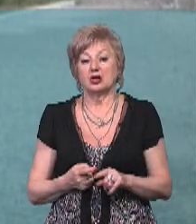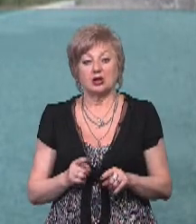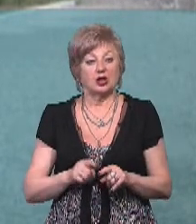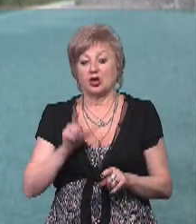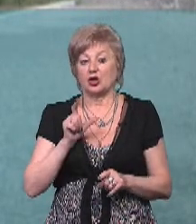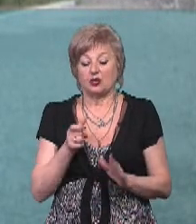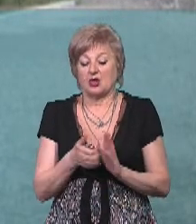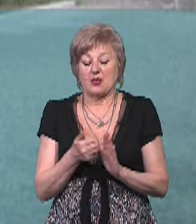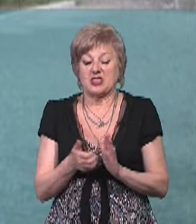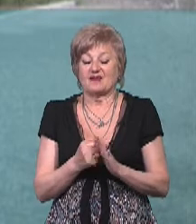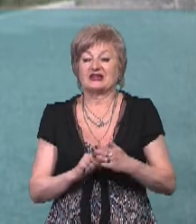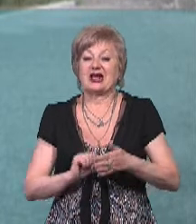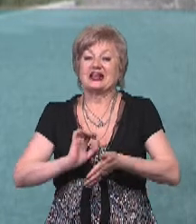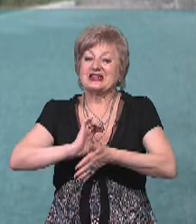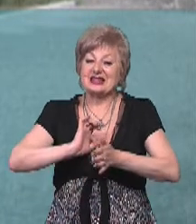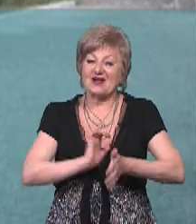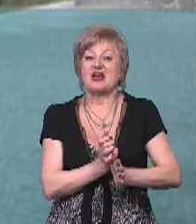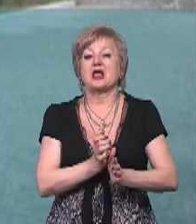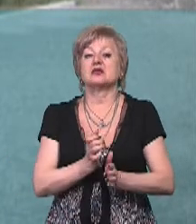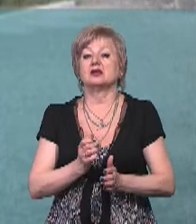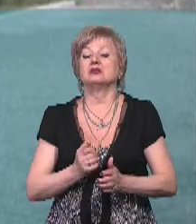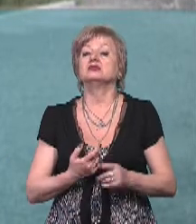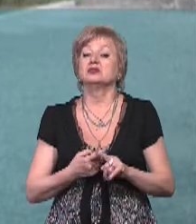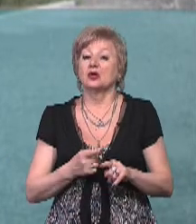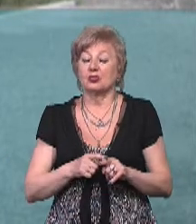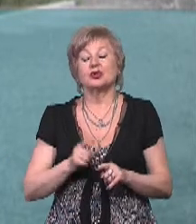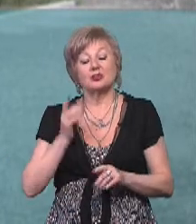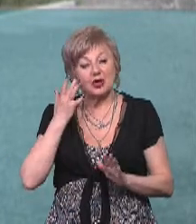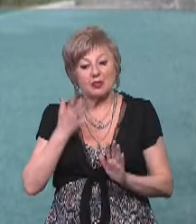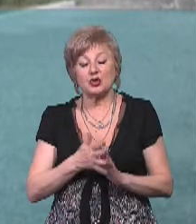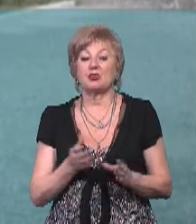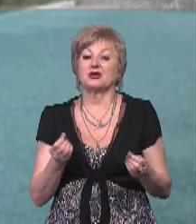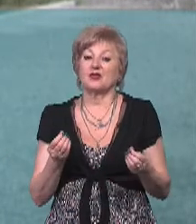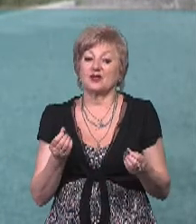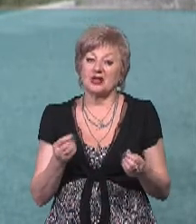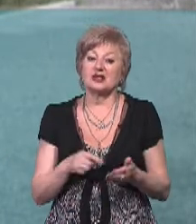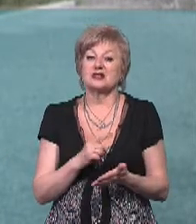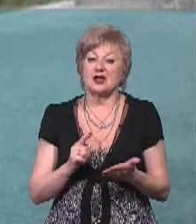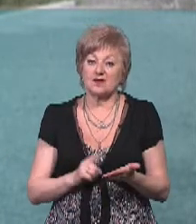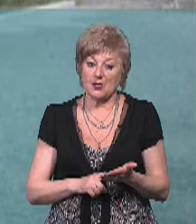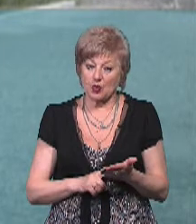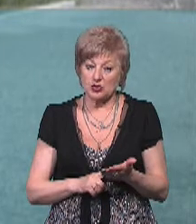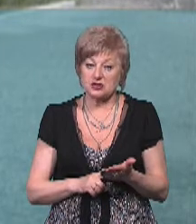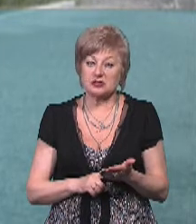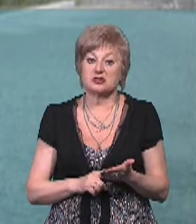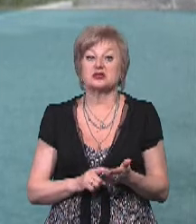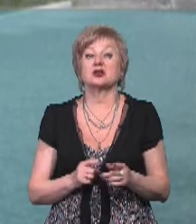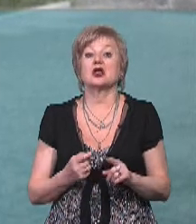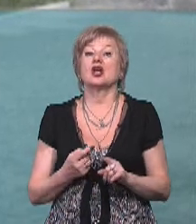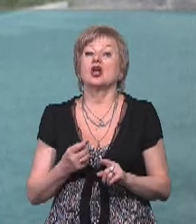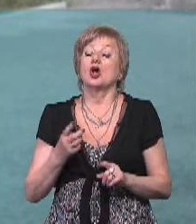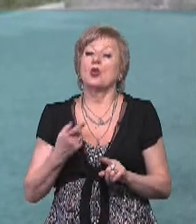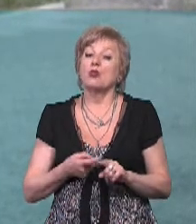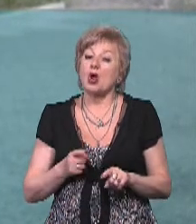не вистачає тиску. Тому я розумію, це питання економічне, фінансове зі сторони міської ради, втрати несуть. Да?